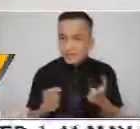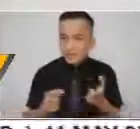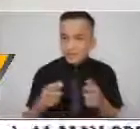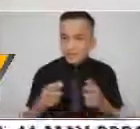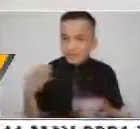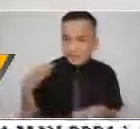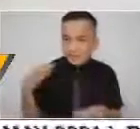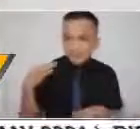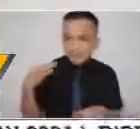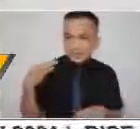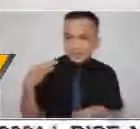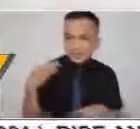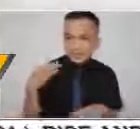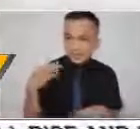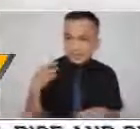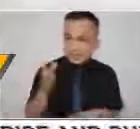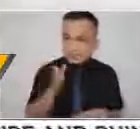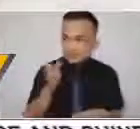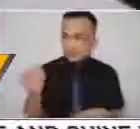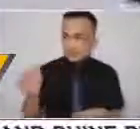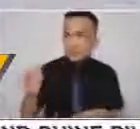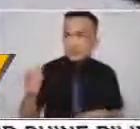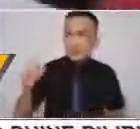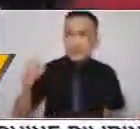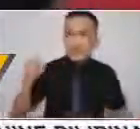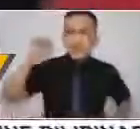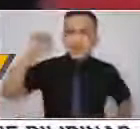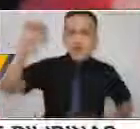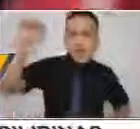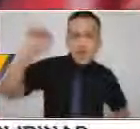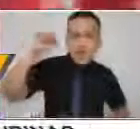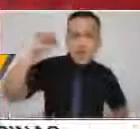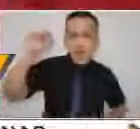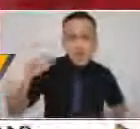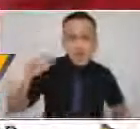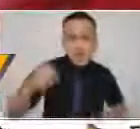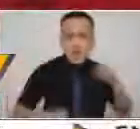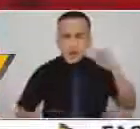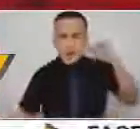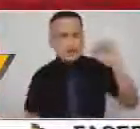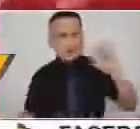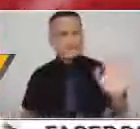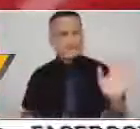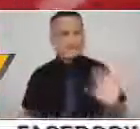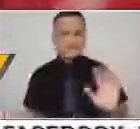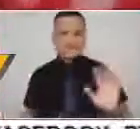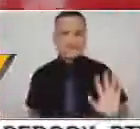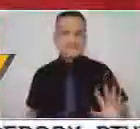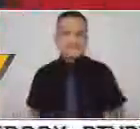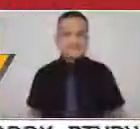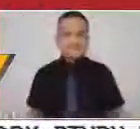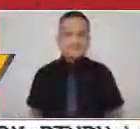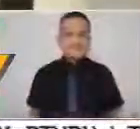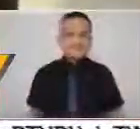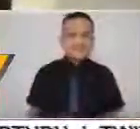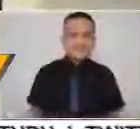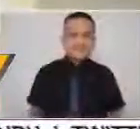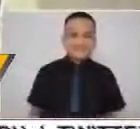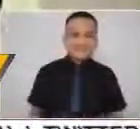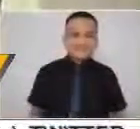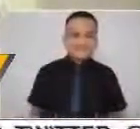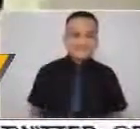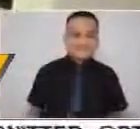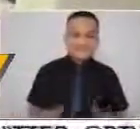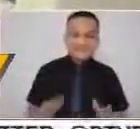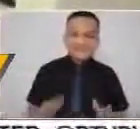Palawan plebiscite in March 2021. Tiniyak pa ng poll body na ikokonsidera nila ito at kasalukuyan ng pinabalangkas